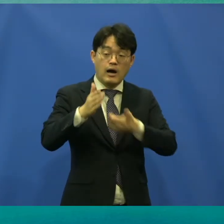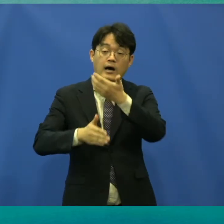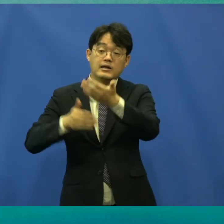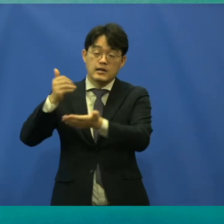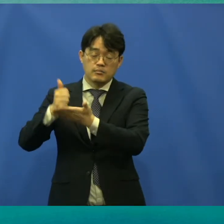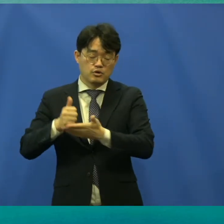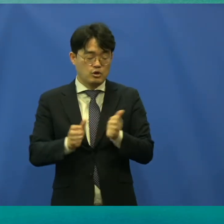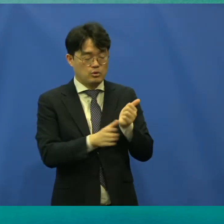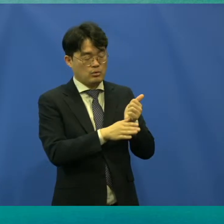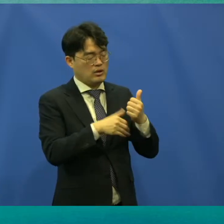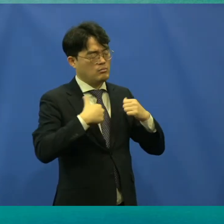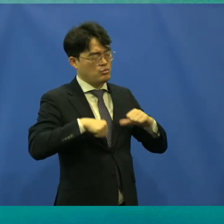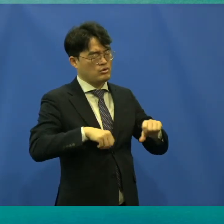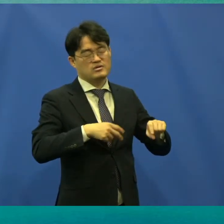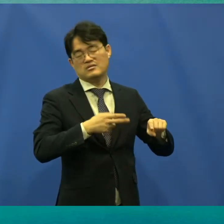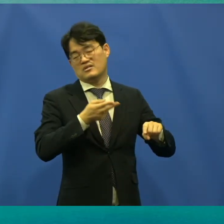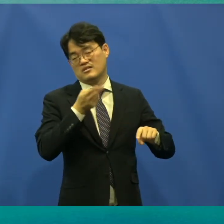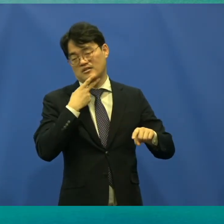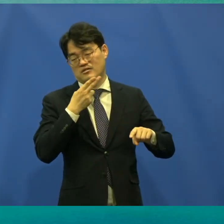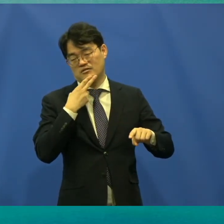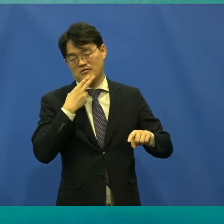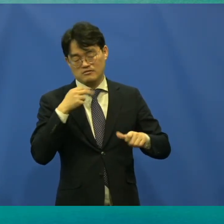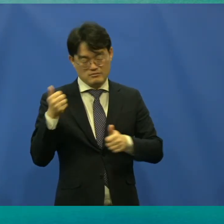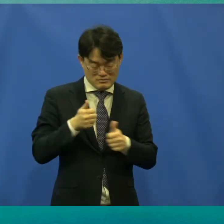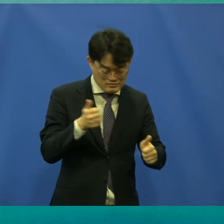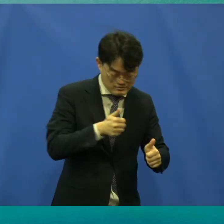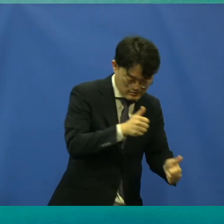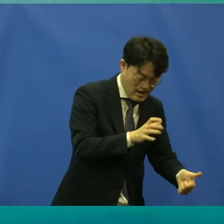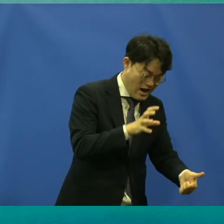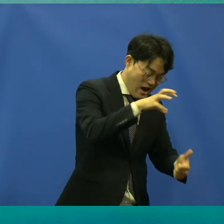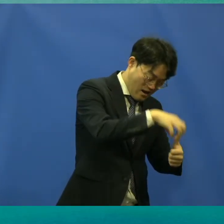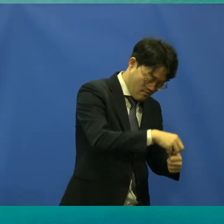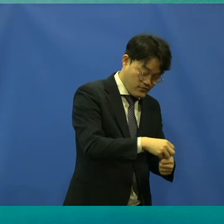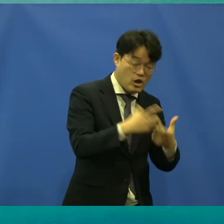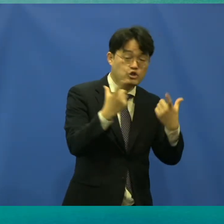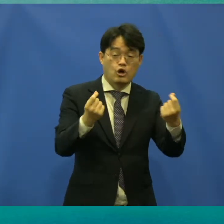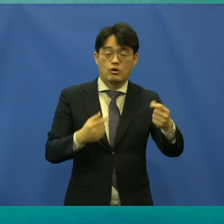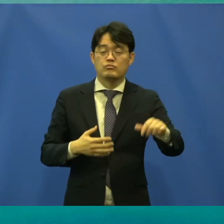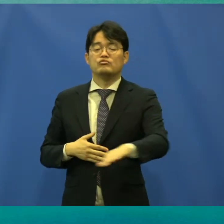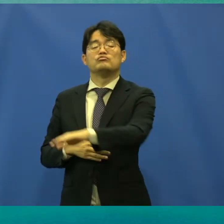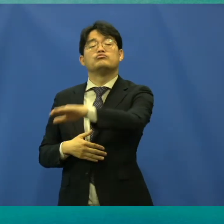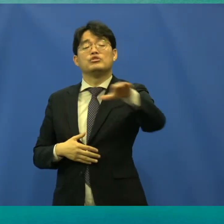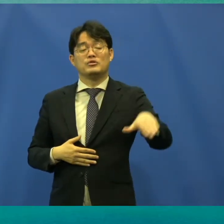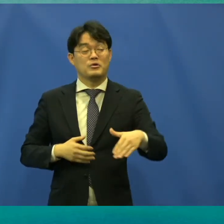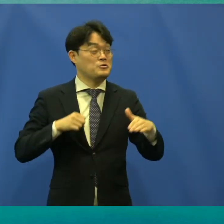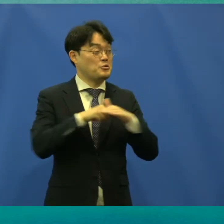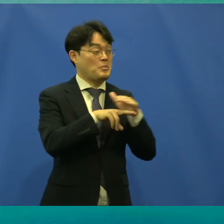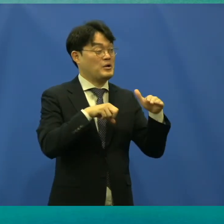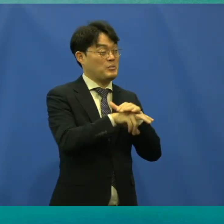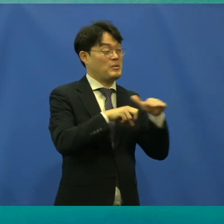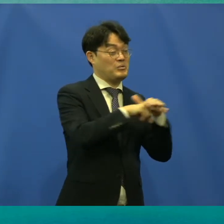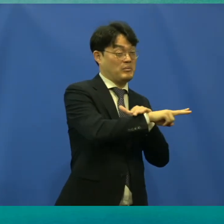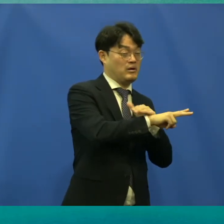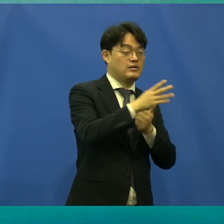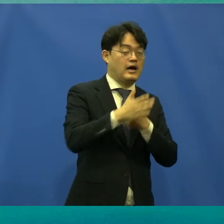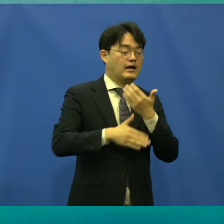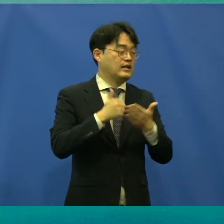않으시는 하나님에게 있는 것입니다. 그분이 오늘 또 우리의 삶을 추격하고